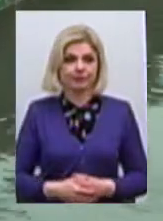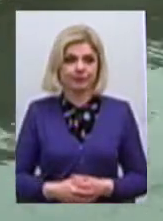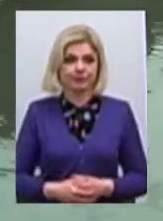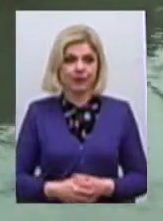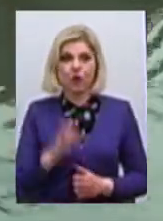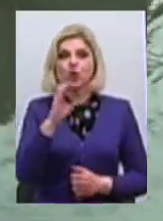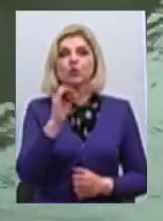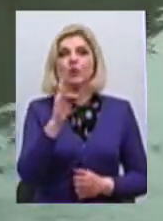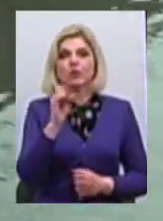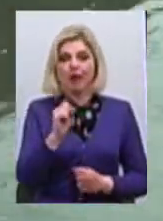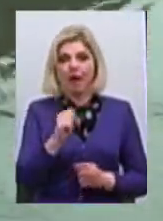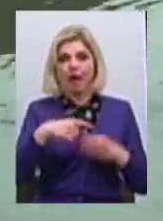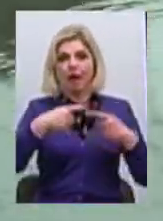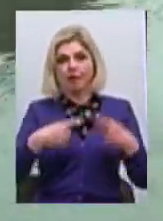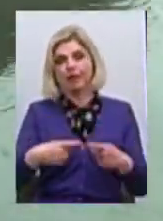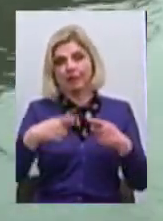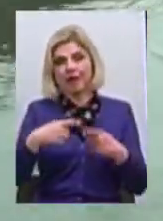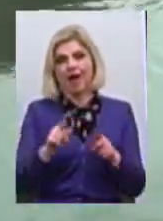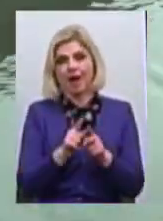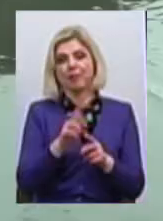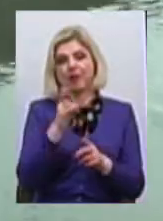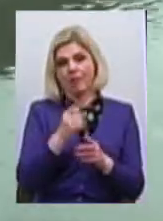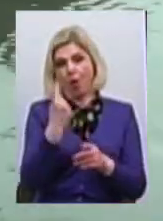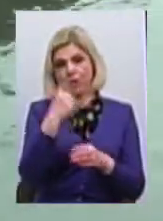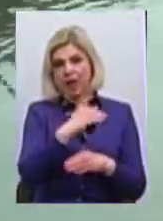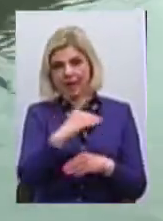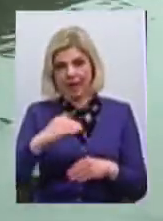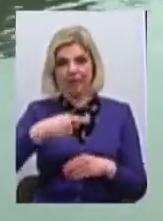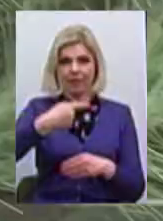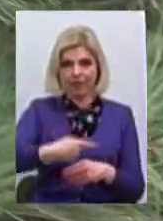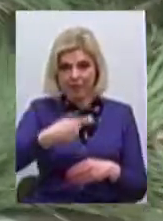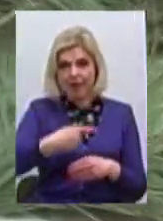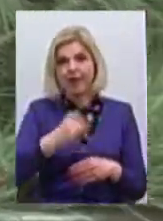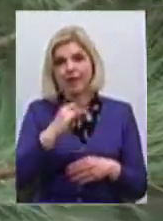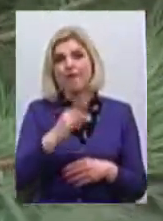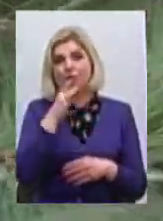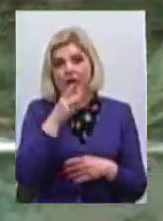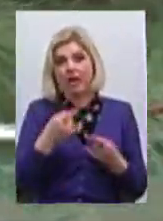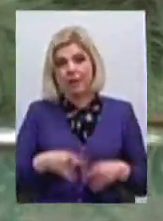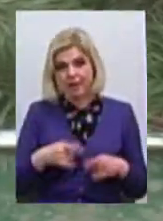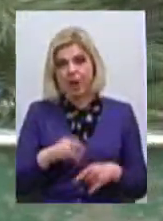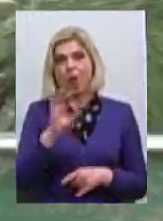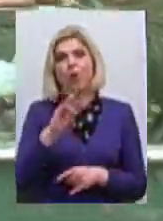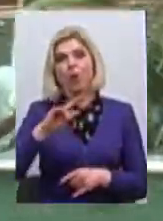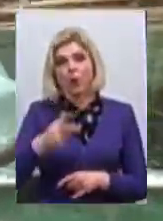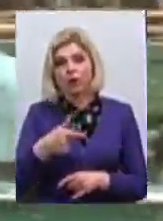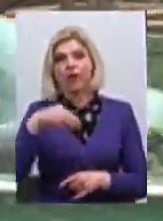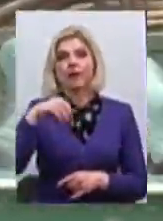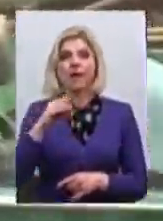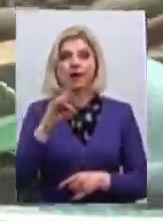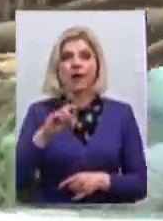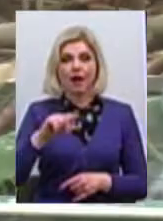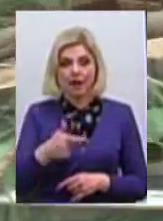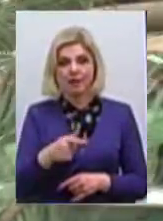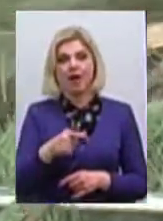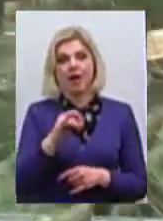Сосна забезпечує плавучість, гілля знаходиться на одному рівні. Під час нересту окуні, тарань, коропові відкладають ікру саме